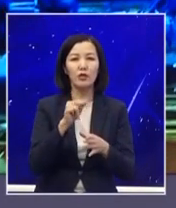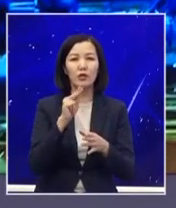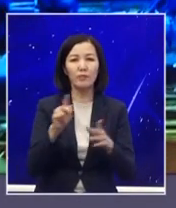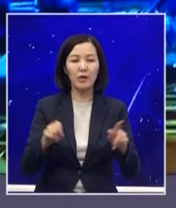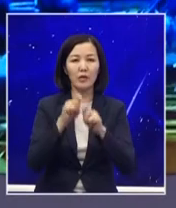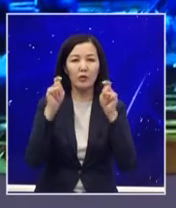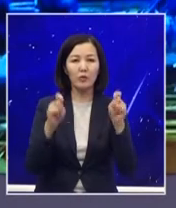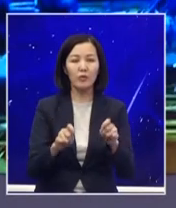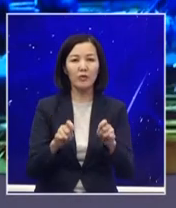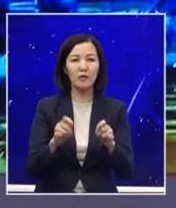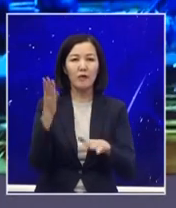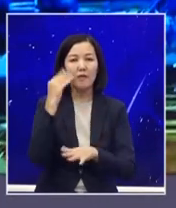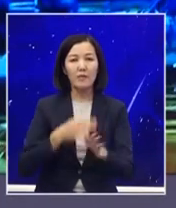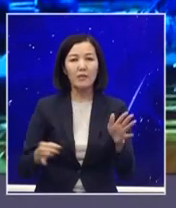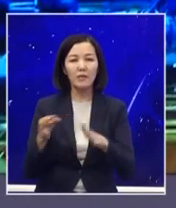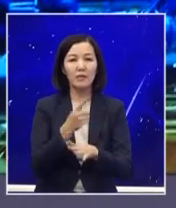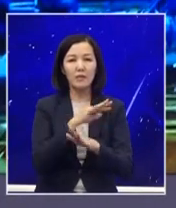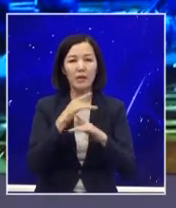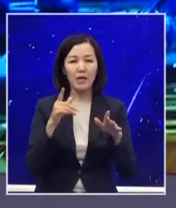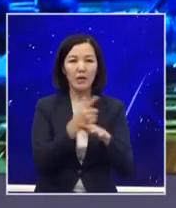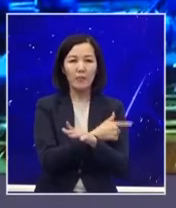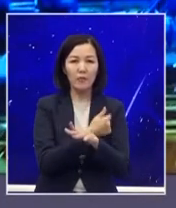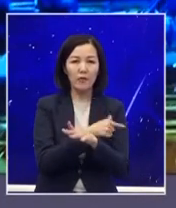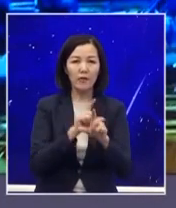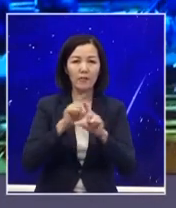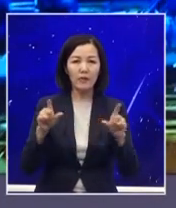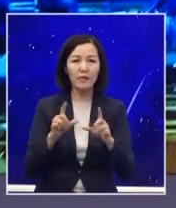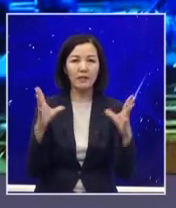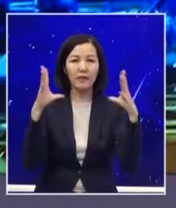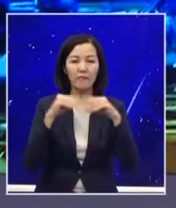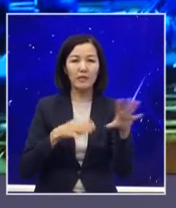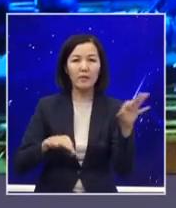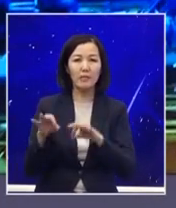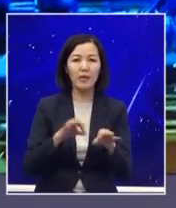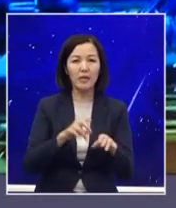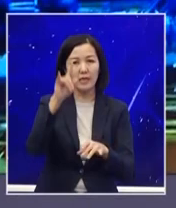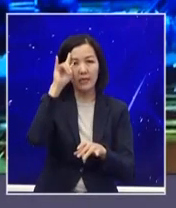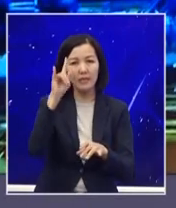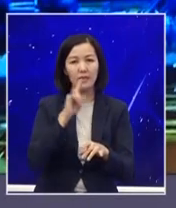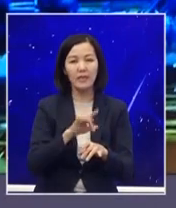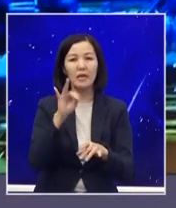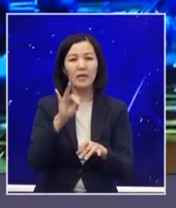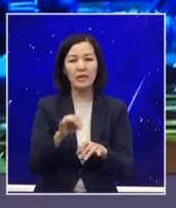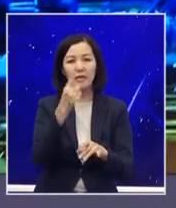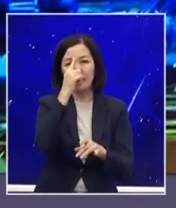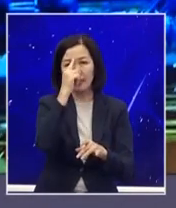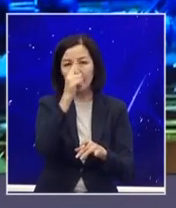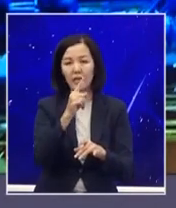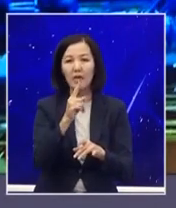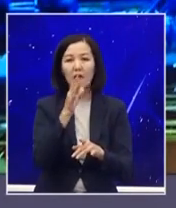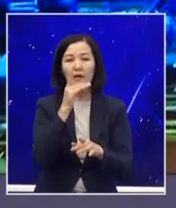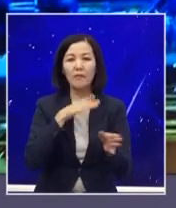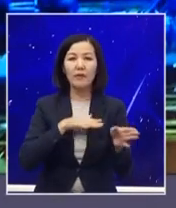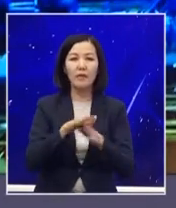Алматинской многопрофильной больницы. Это совместный проект двух стран – Казахстана и Индии. Срок его реализации – 4 года,